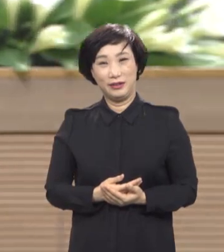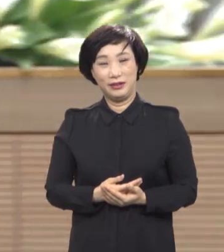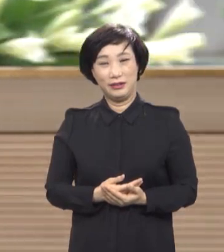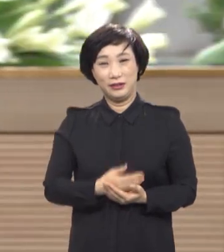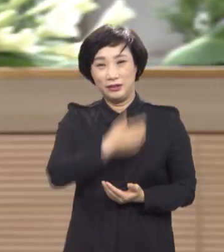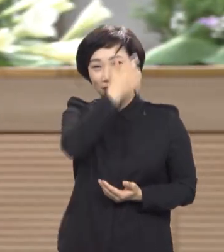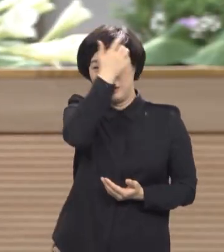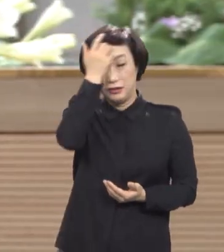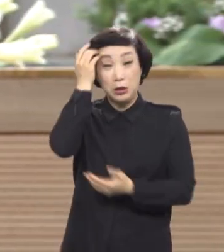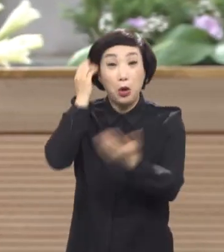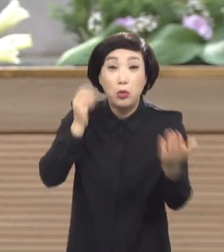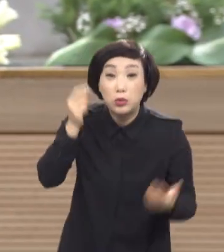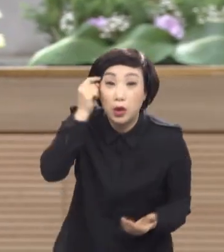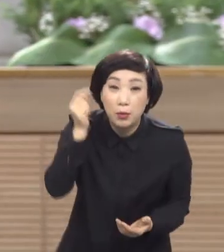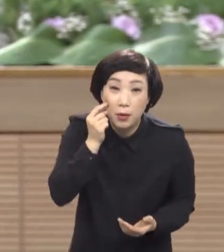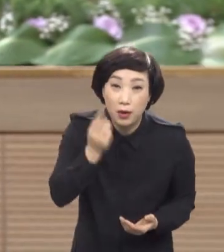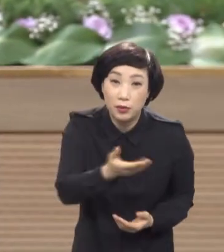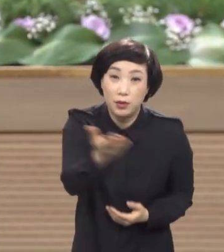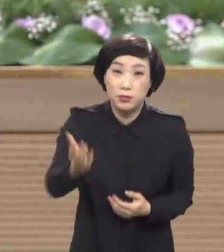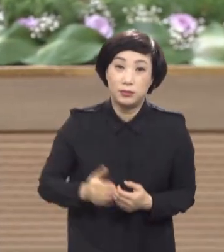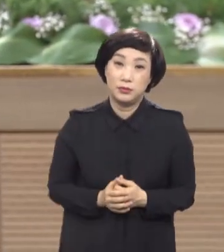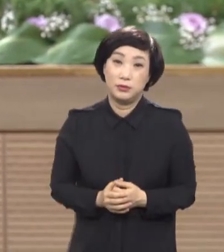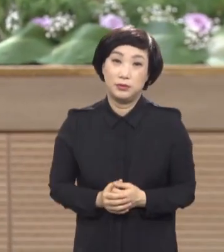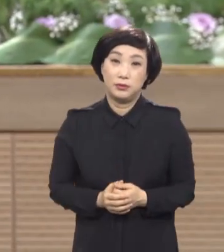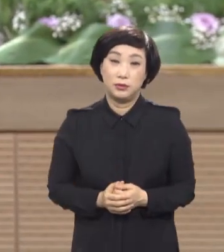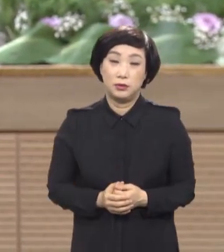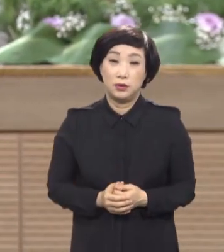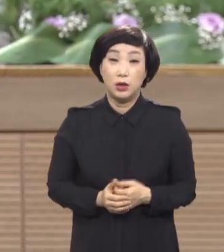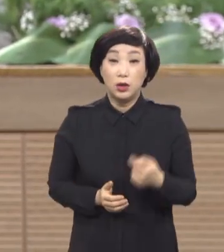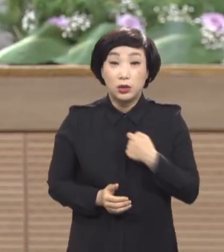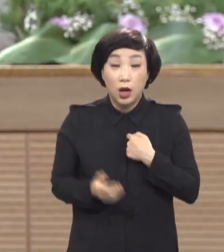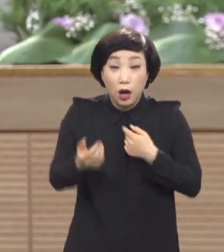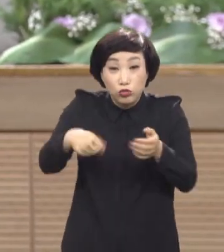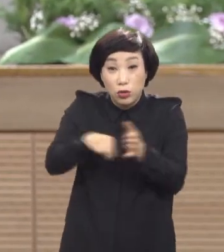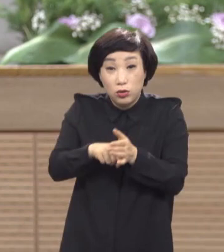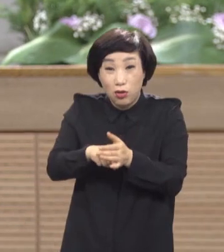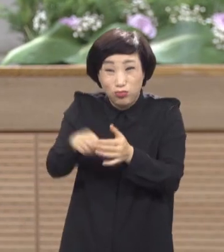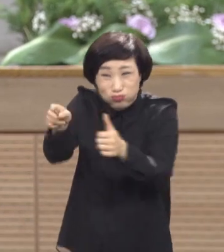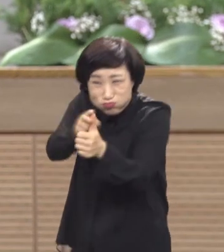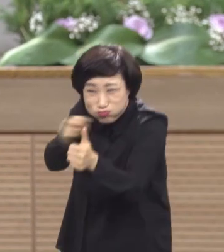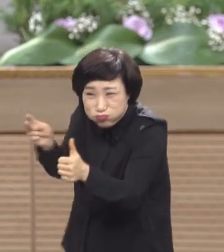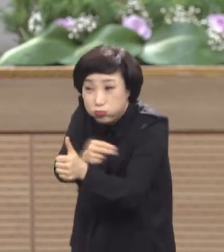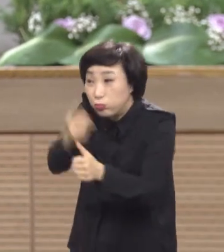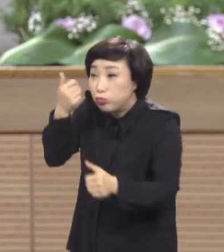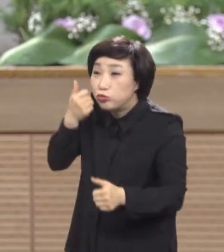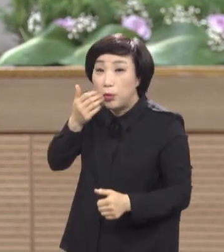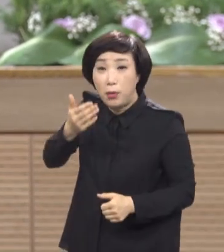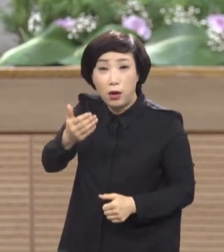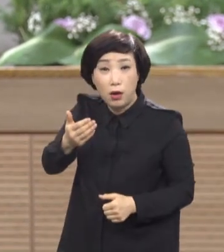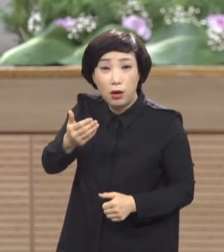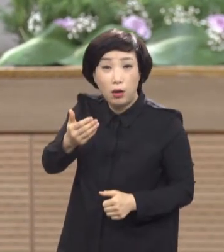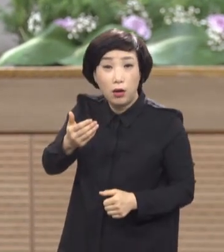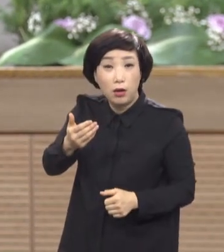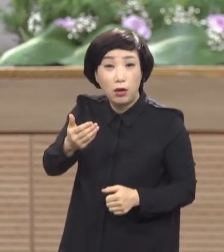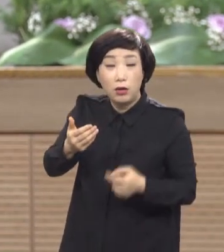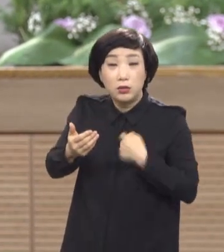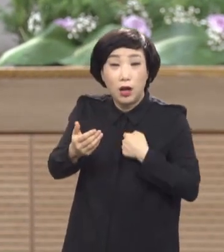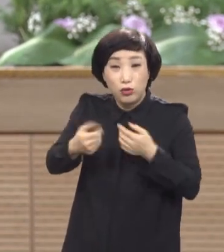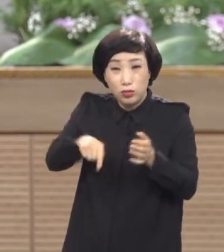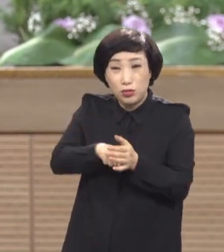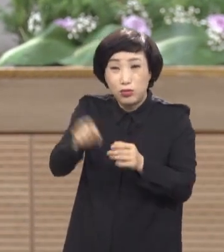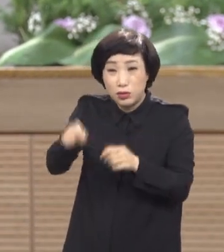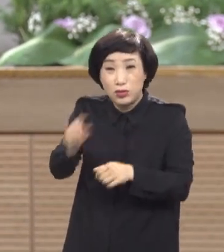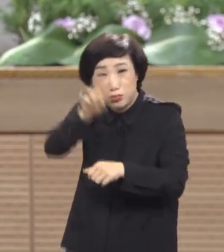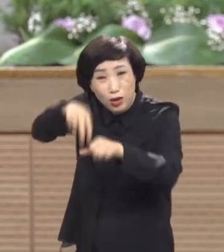여러분 생각해보라니까 누가 날 위해서 그렇게 맡겼나 누가 날 위해서 그런 일 해야겠나